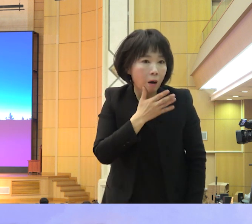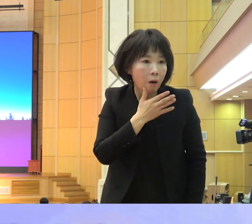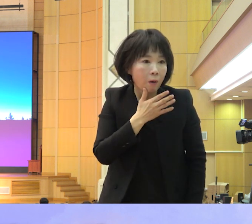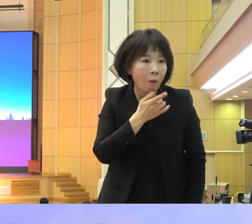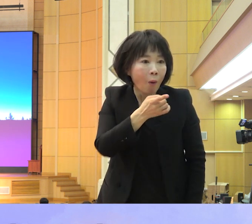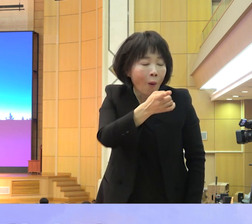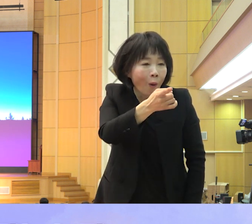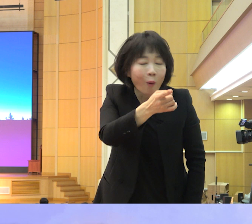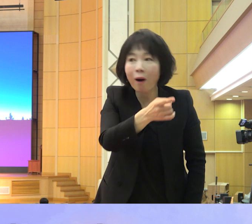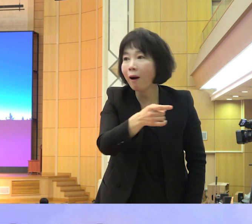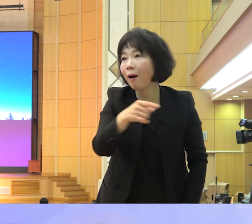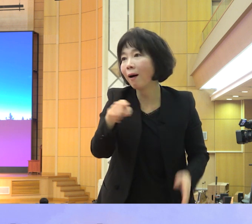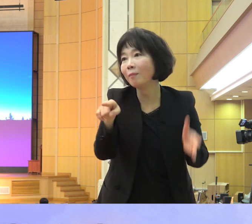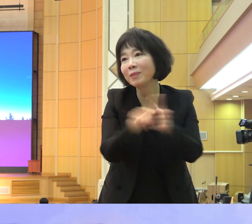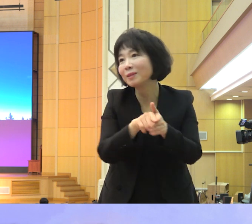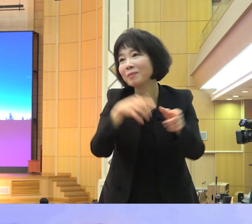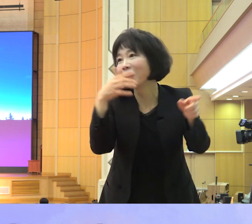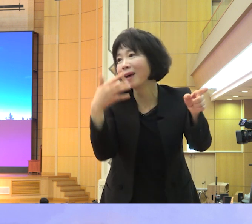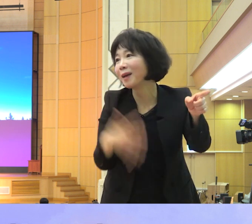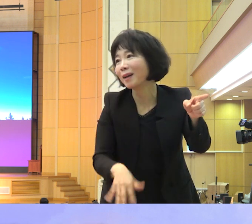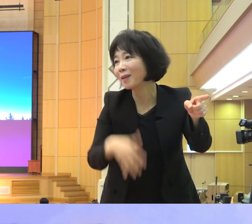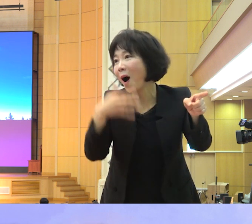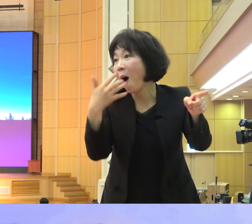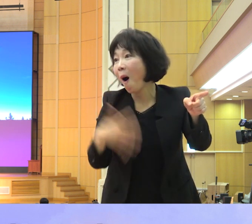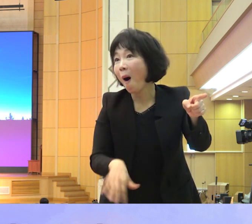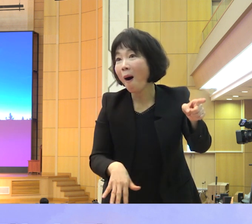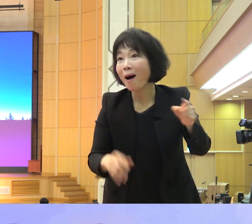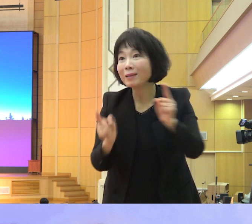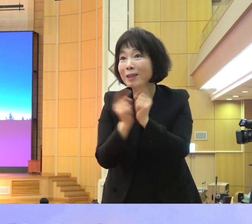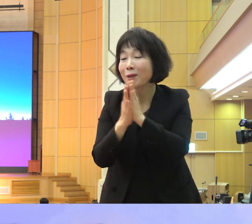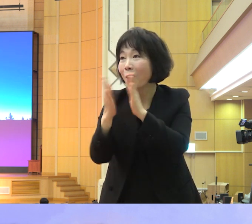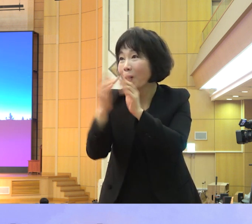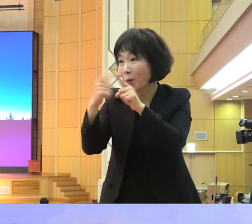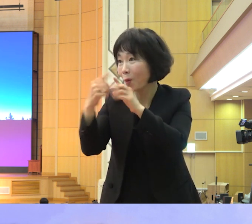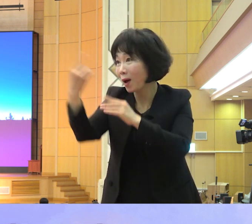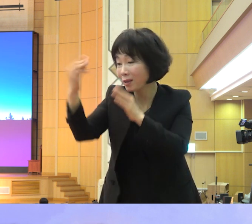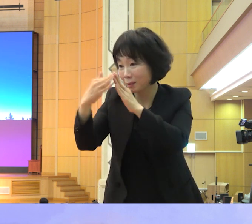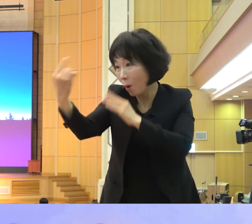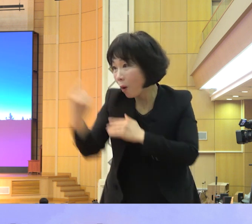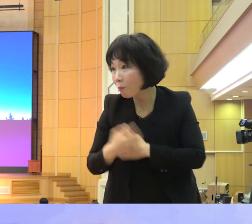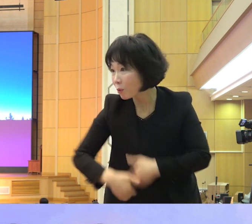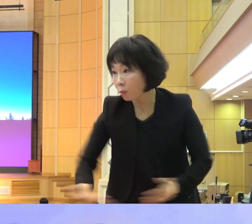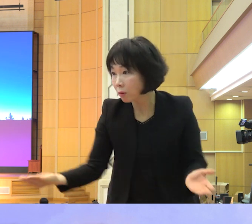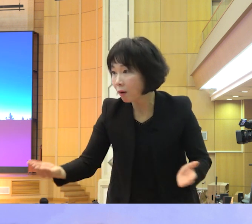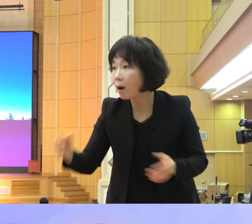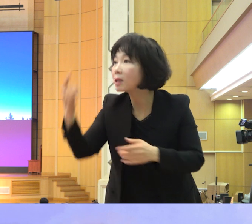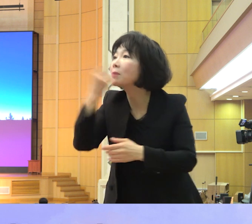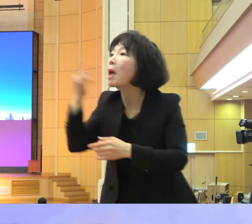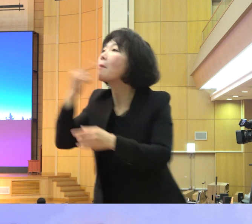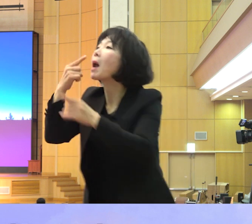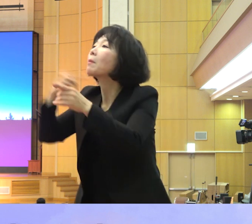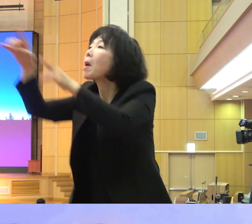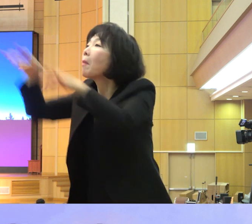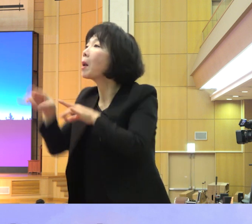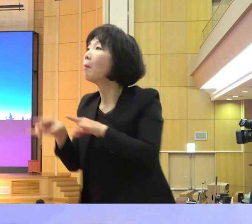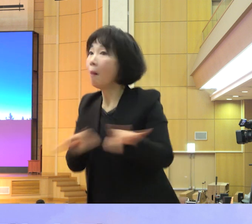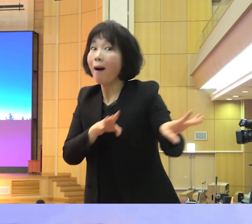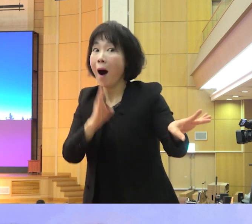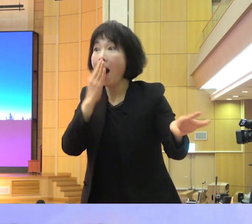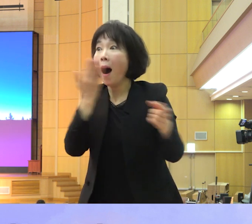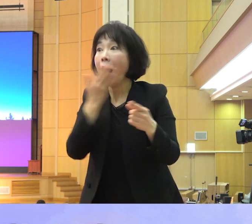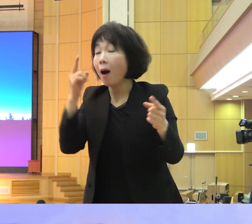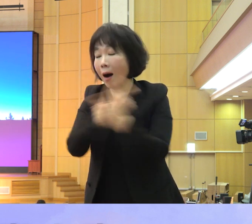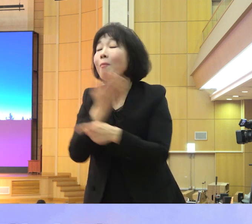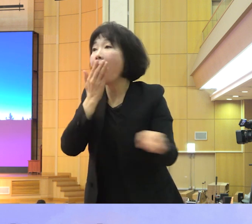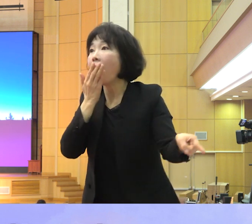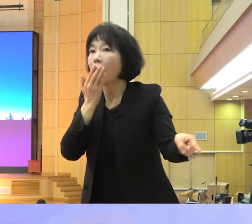몰라도 말씀대로 믿고 행하는 것보다 더 큰 믿음이 없어요. 백부장 같은 믿음이 있기를